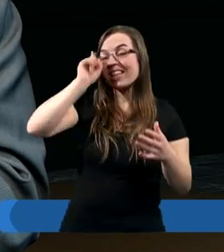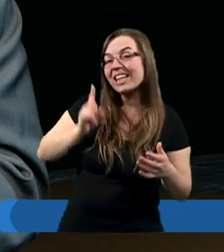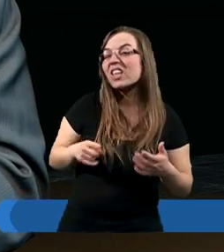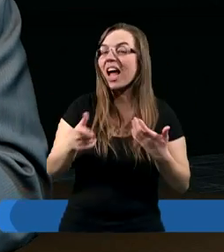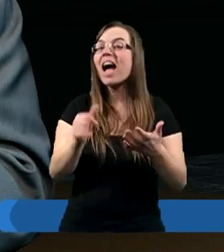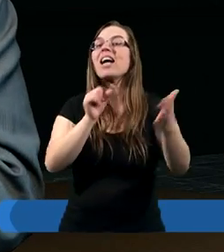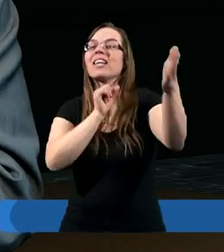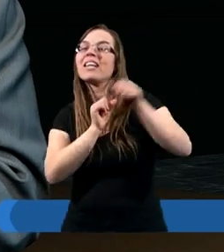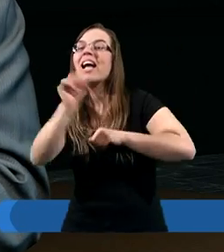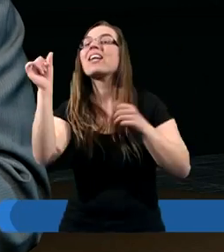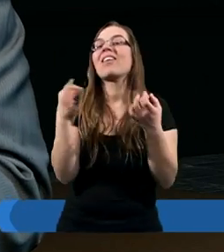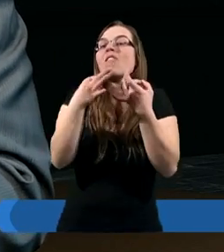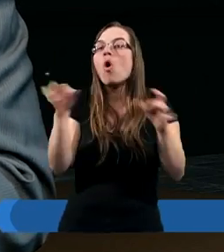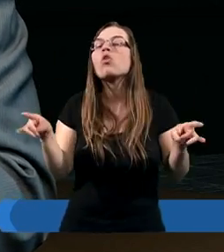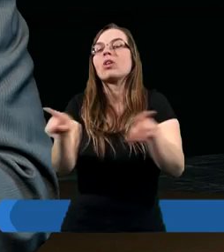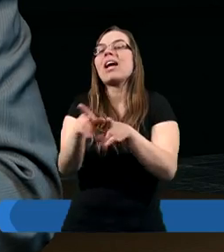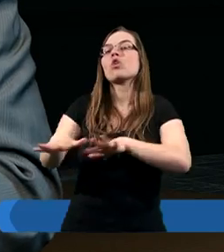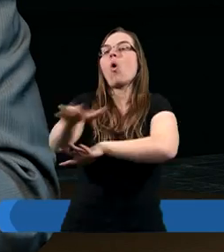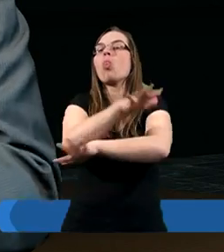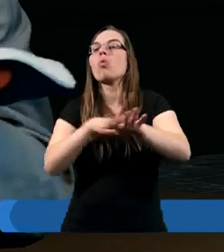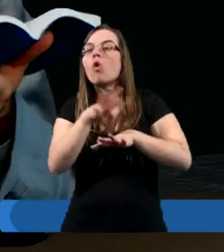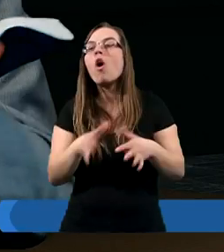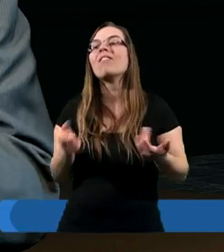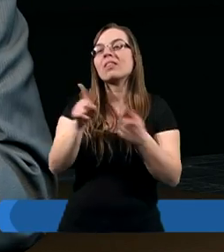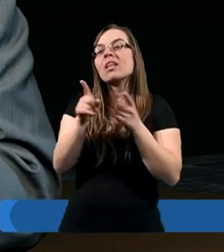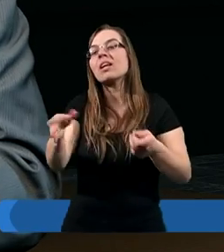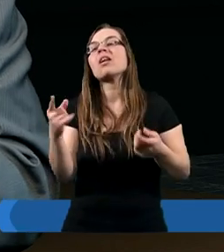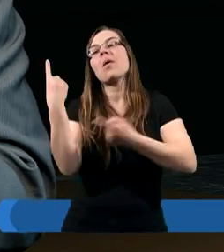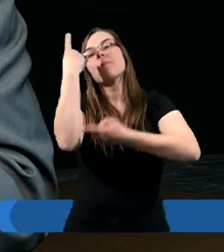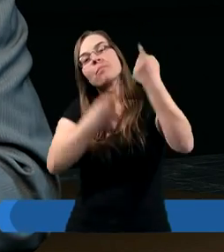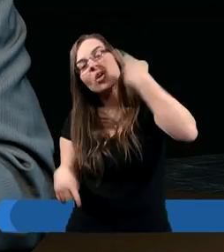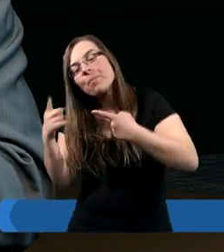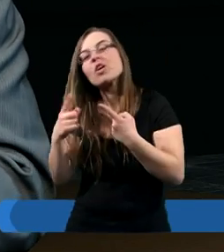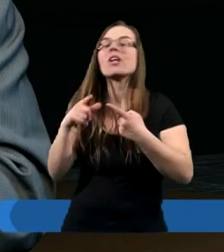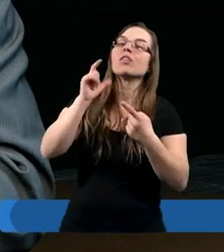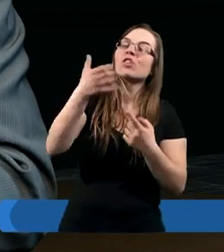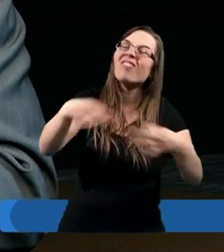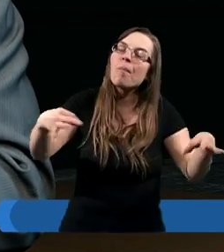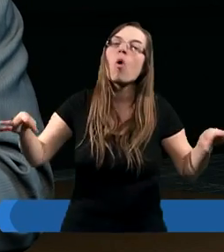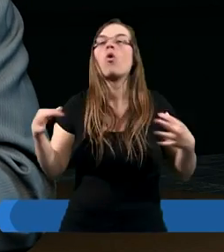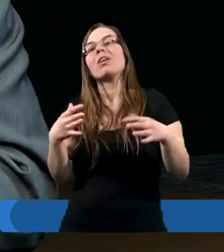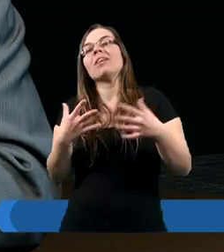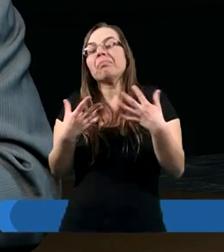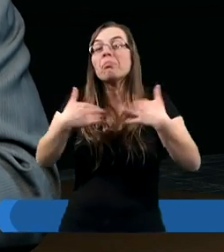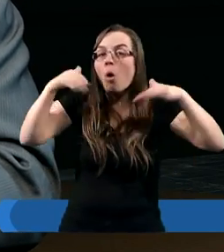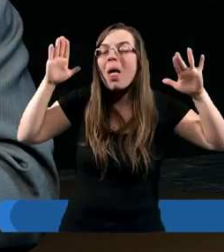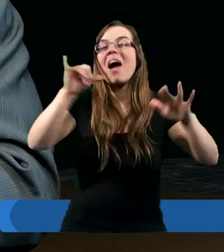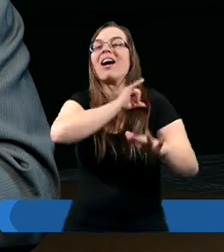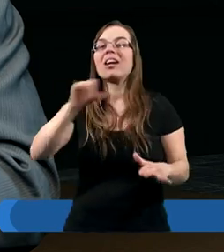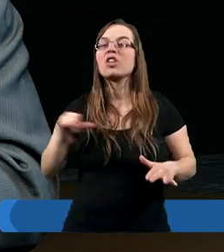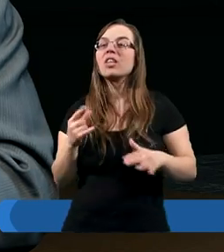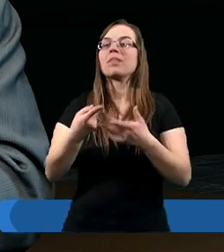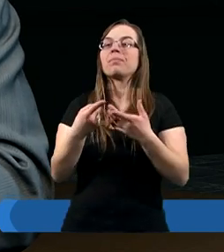fizyczna jest wolnością też duchową, tak? Te myślenie swobodne, poddawanie się. Przede